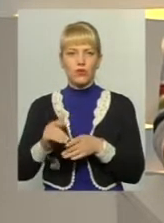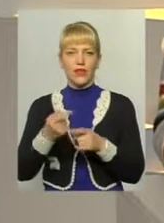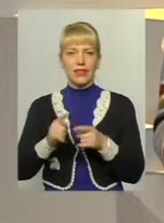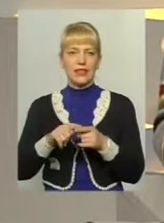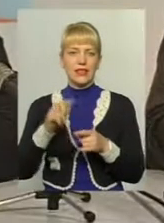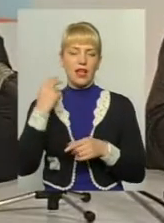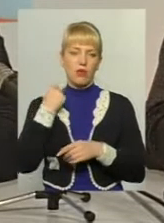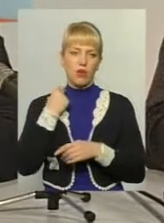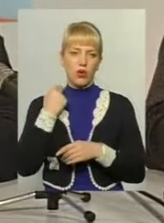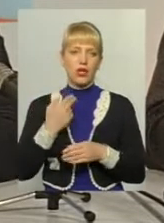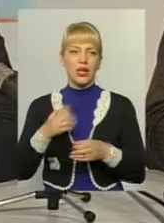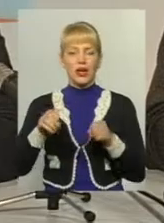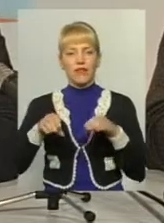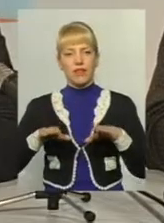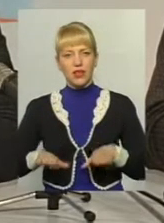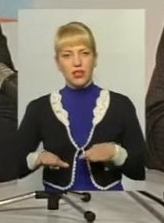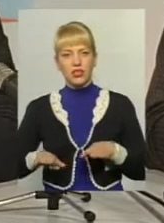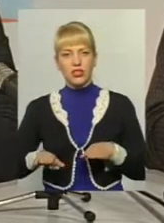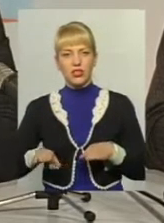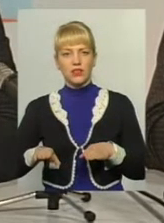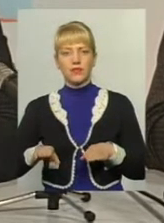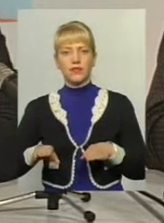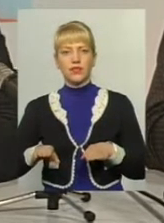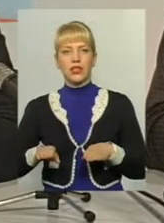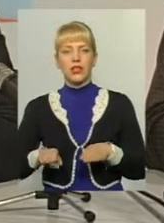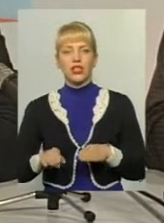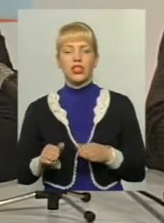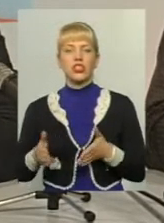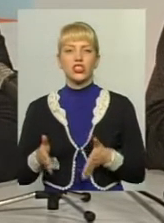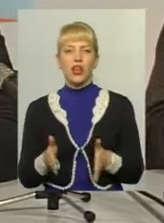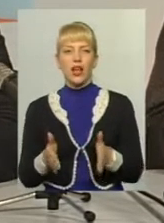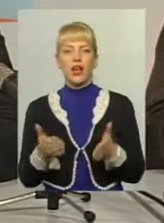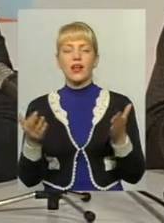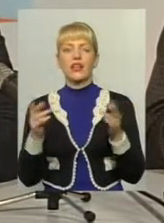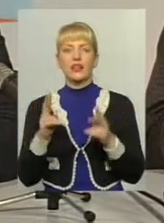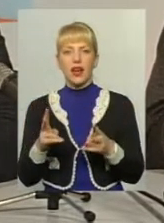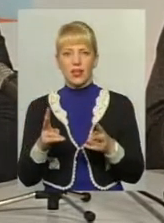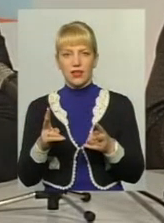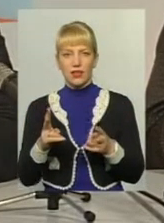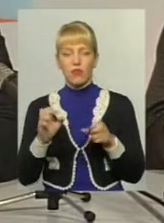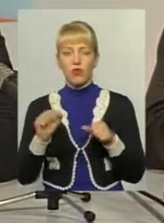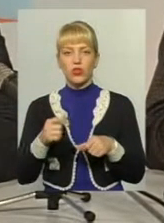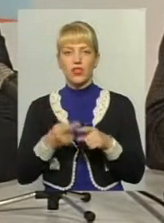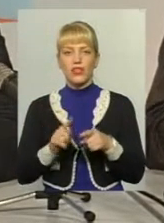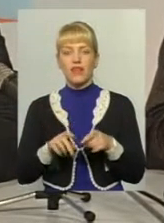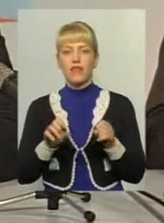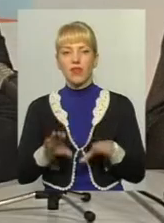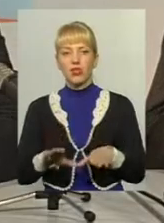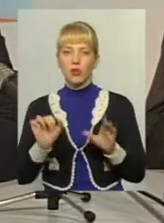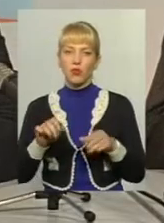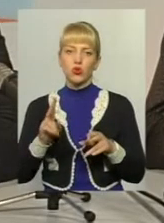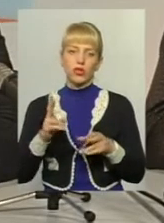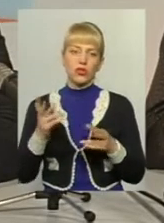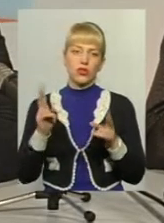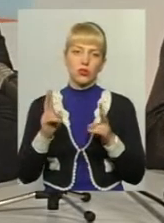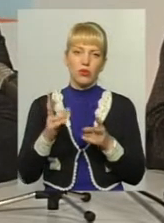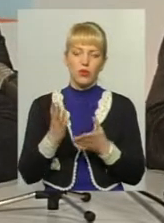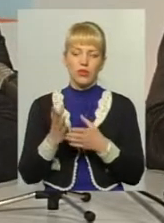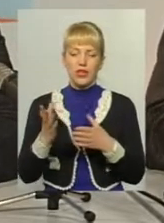платить, то вона по якимось причинам не платить. Якщо розібратися в тих причинах, деколи є